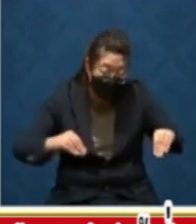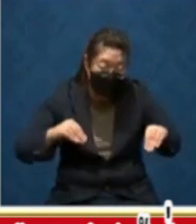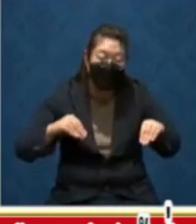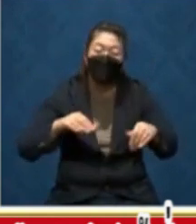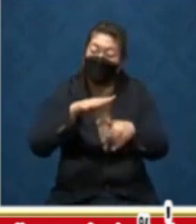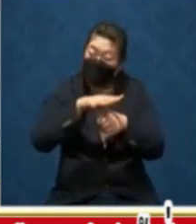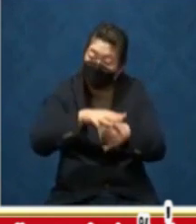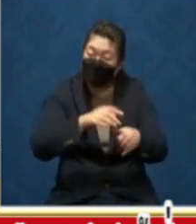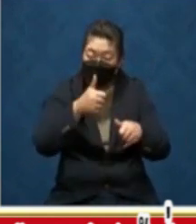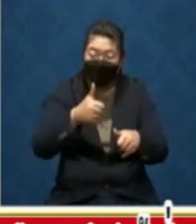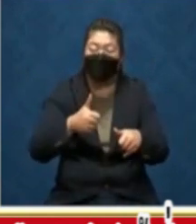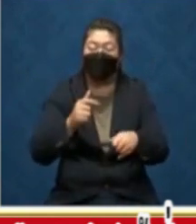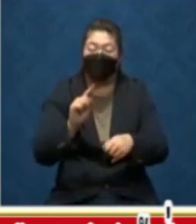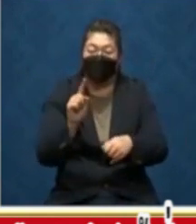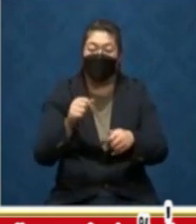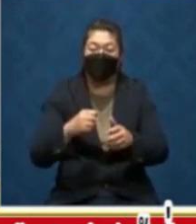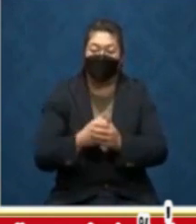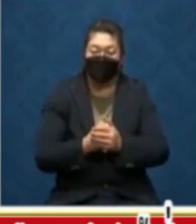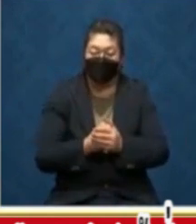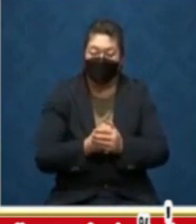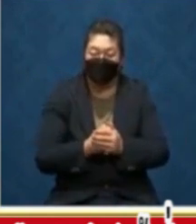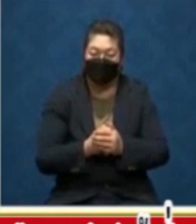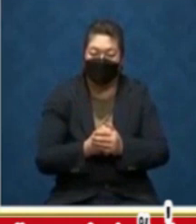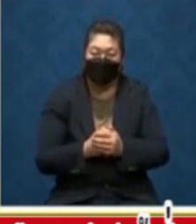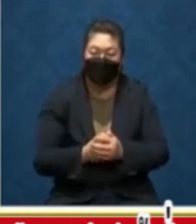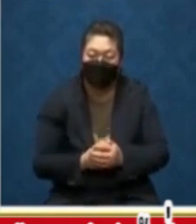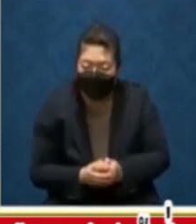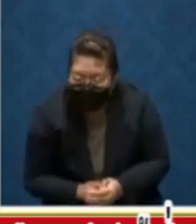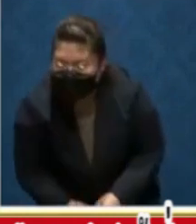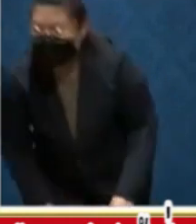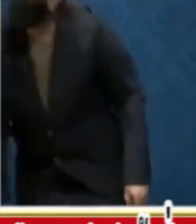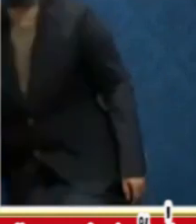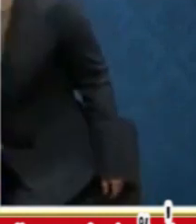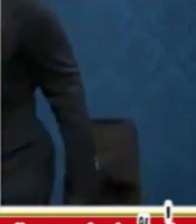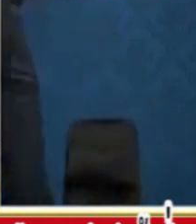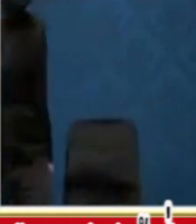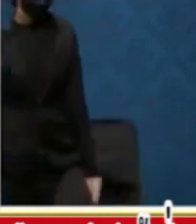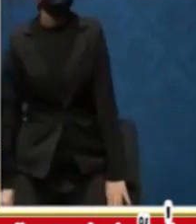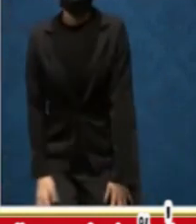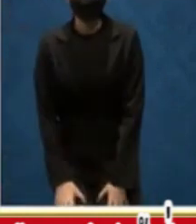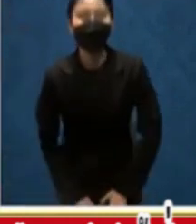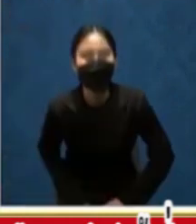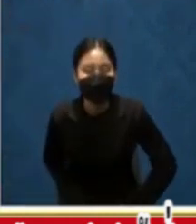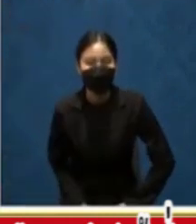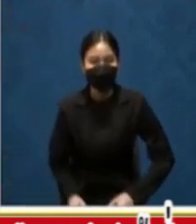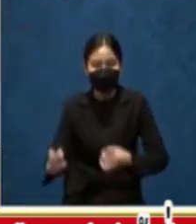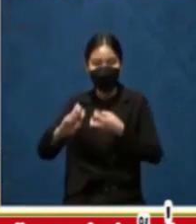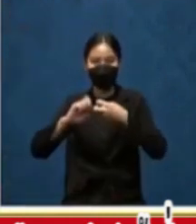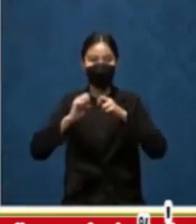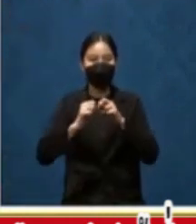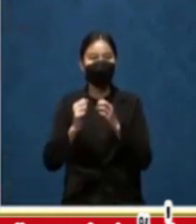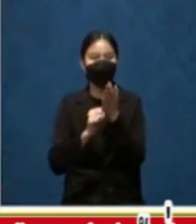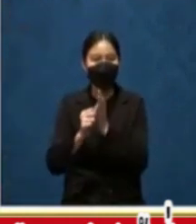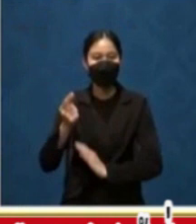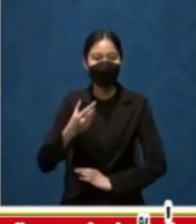ต้องเอาให้อยู่นี่เพราะฉะนั้นท่านประธานที่เคารพครับจะแก้ปัญหาวันนี้แน่นอน